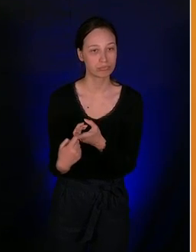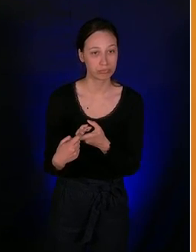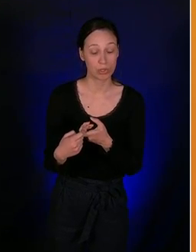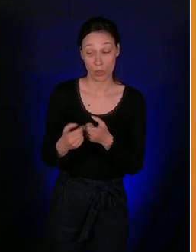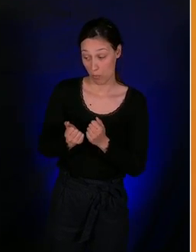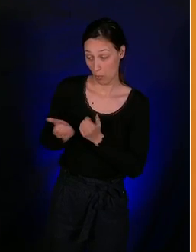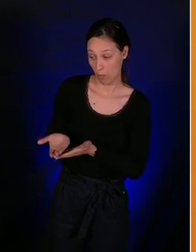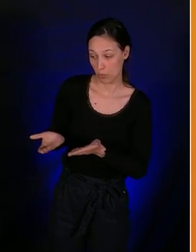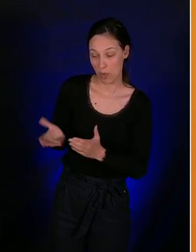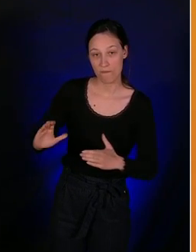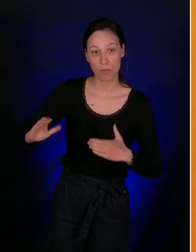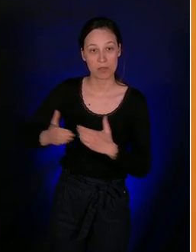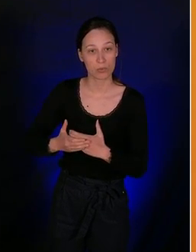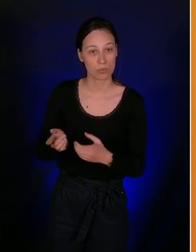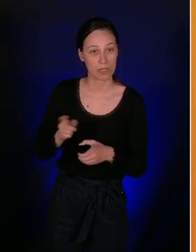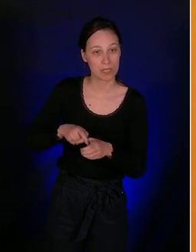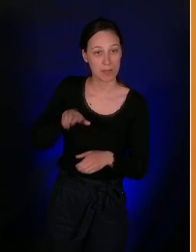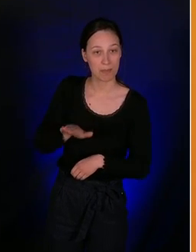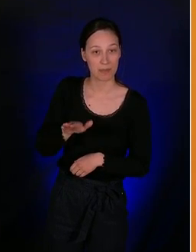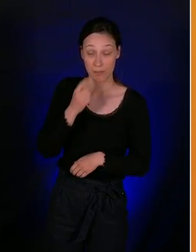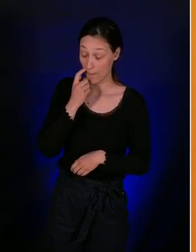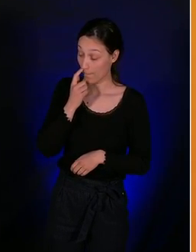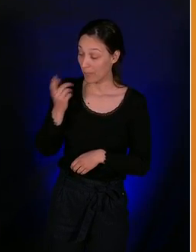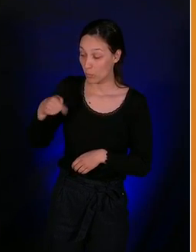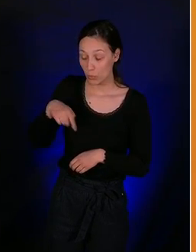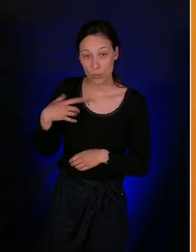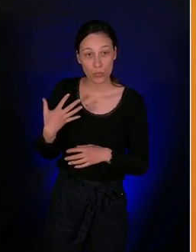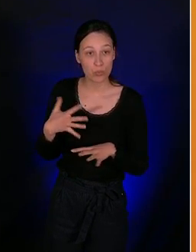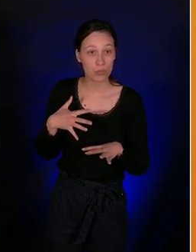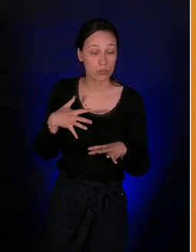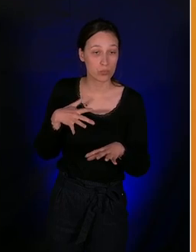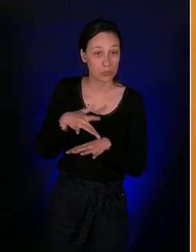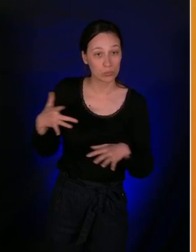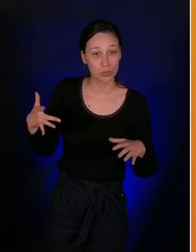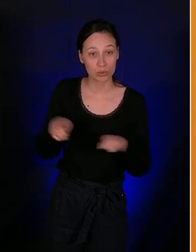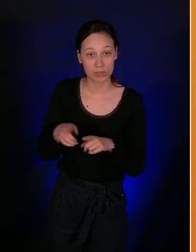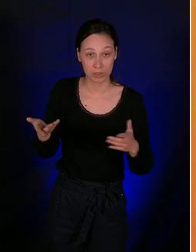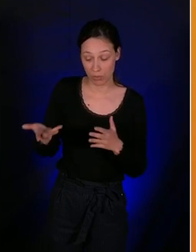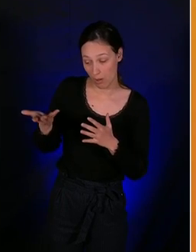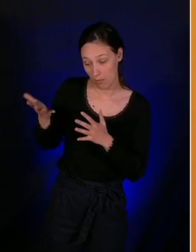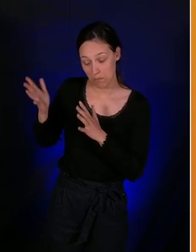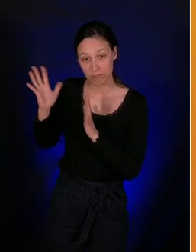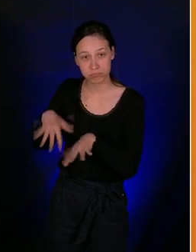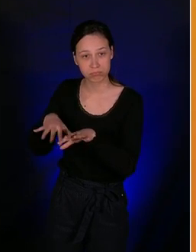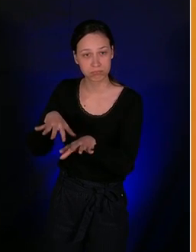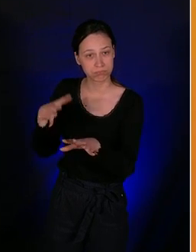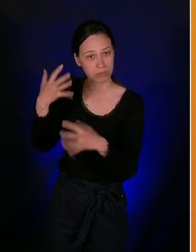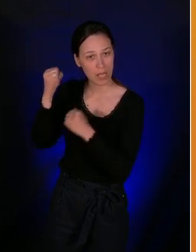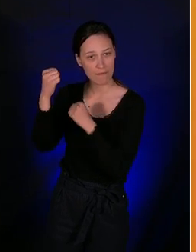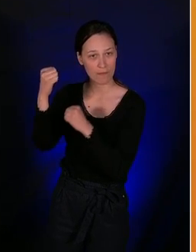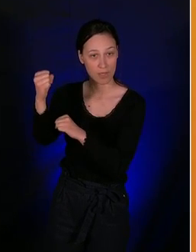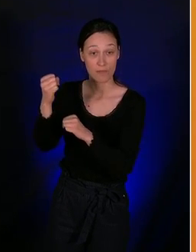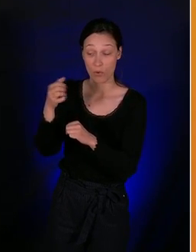syndicales. Nous avons mené plusieurs mouvements de grève. Nous avons rendu visibles ces personnels et notre